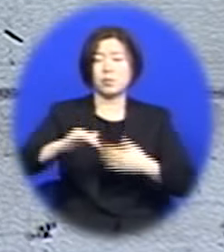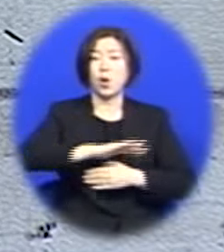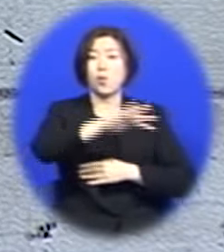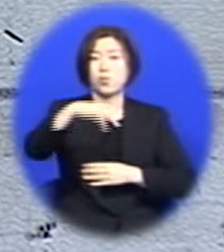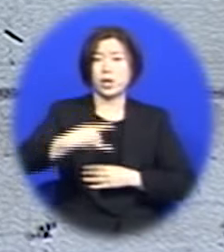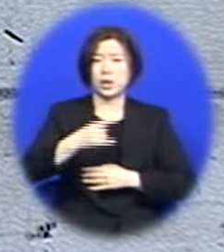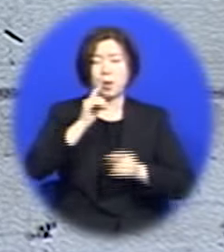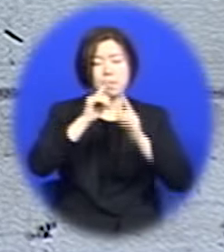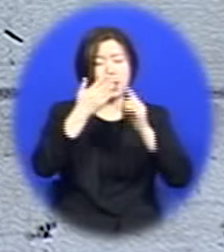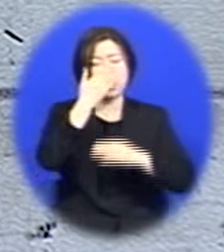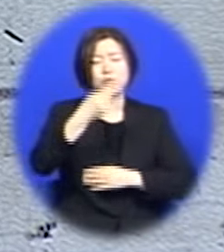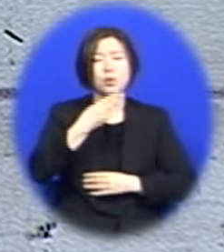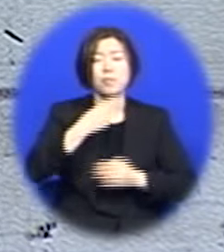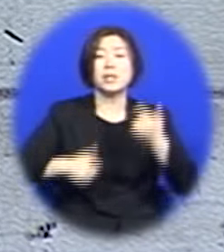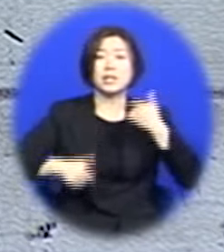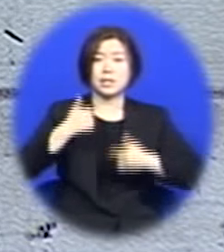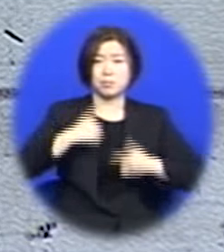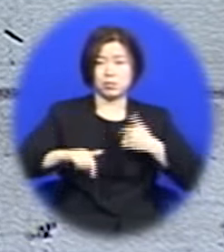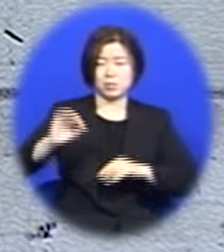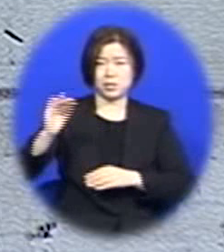없는 기쁨이에요.